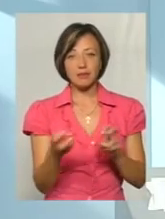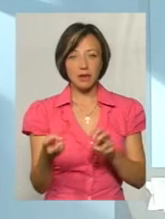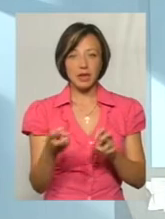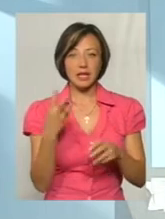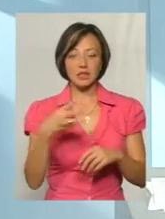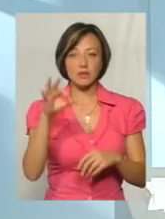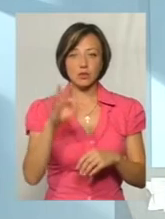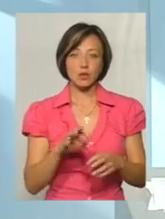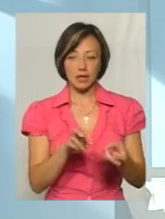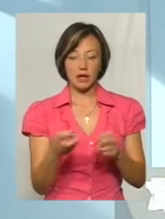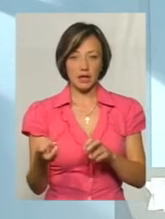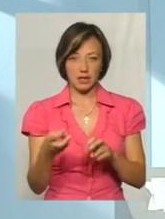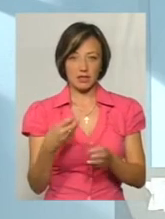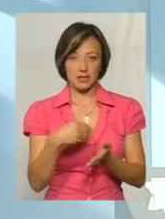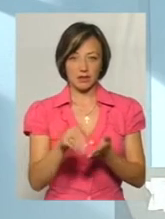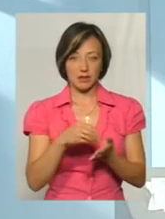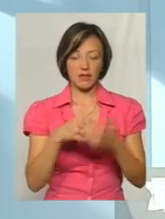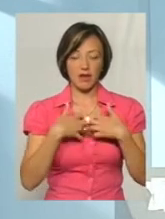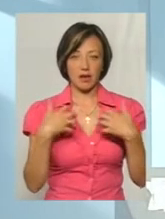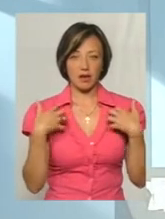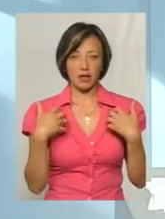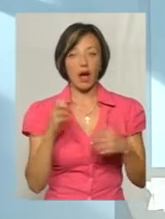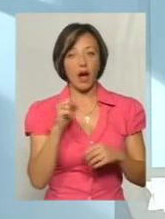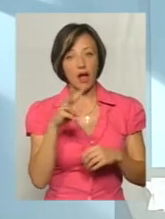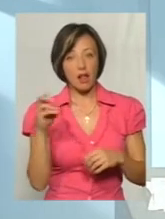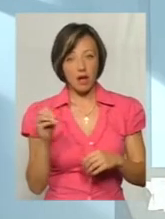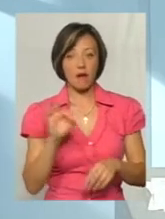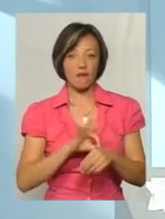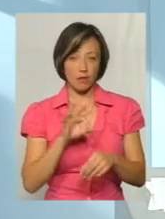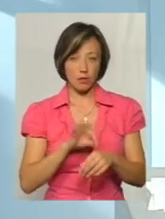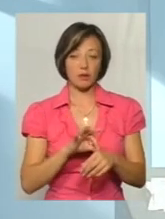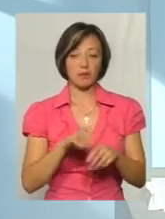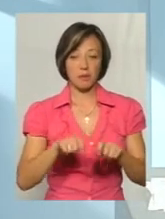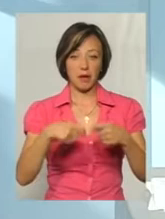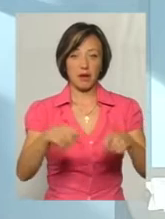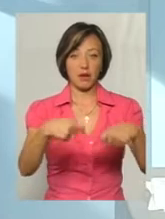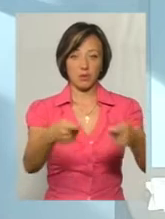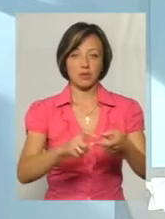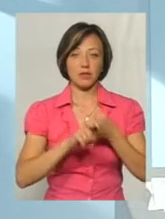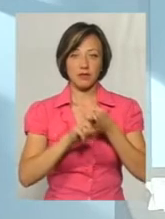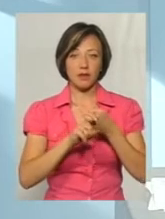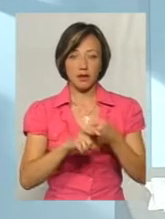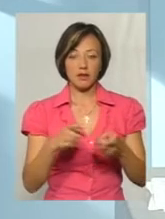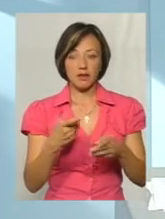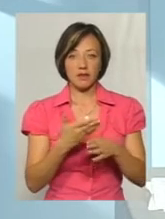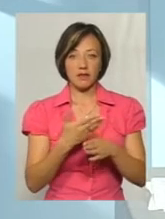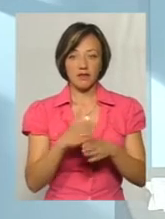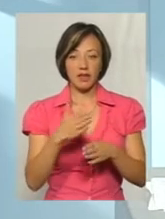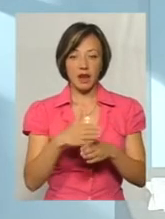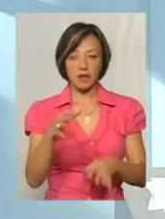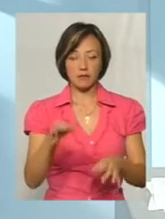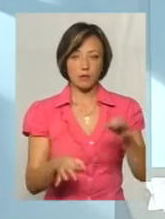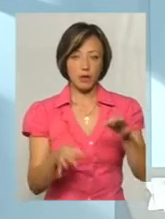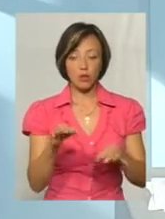30% всього-навсього гине тварин. Но при цьому вони переносять збудник, який виділяється в зовнішнє